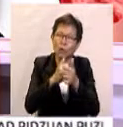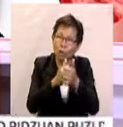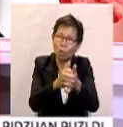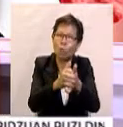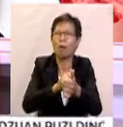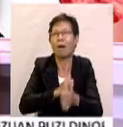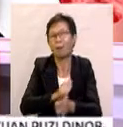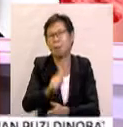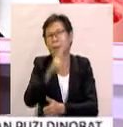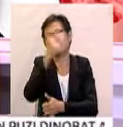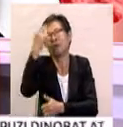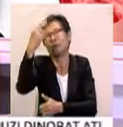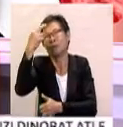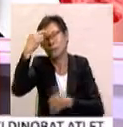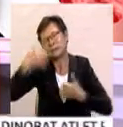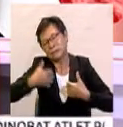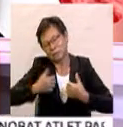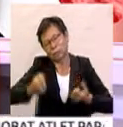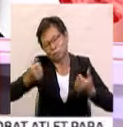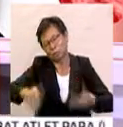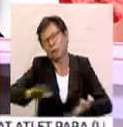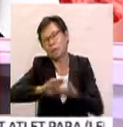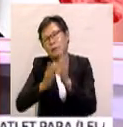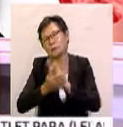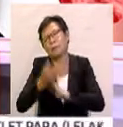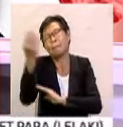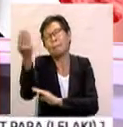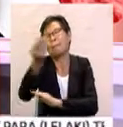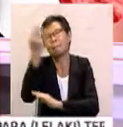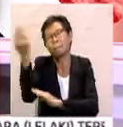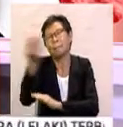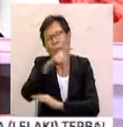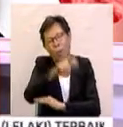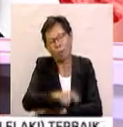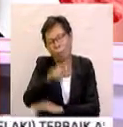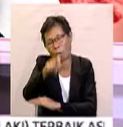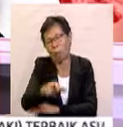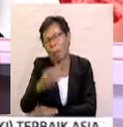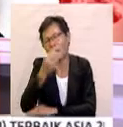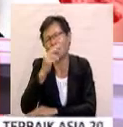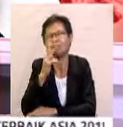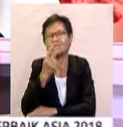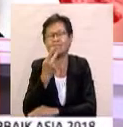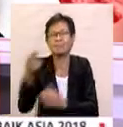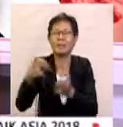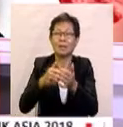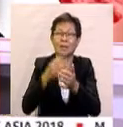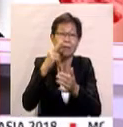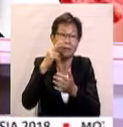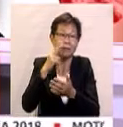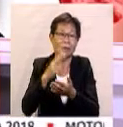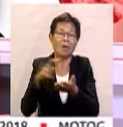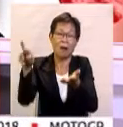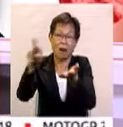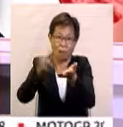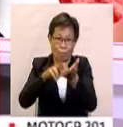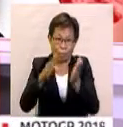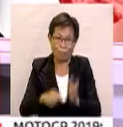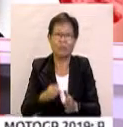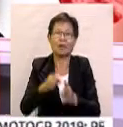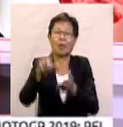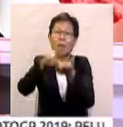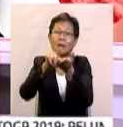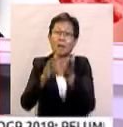agama, atas faktor kesihatan ia sudah menjadi kelaziman kepada orang ramai. Saksikan laporan yang disediakan wartawan Lim